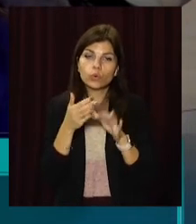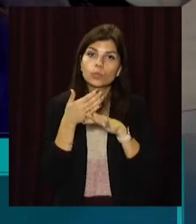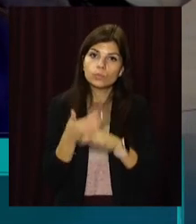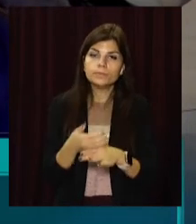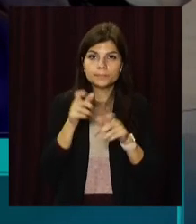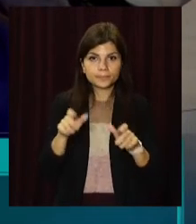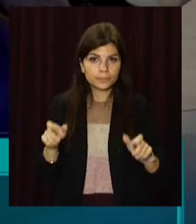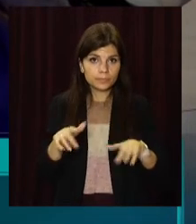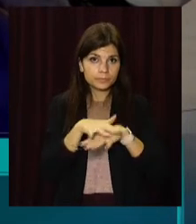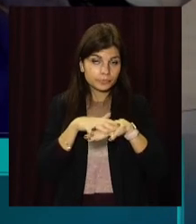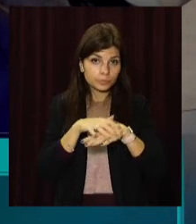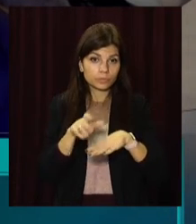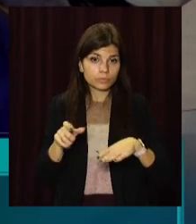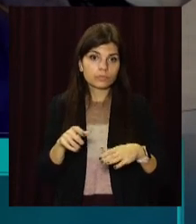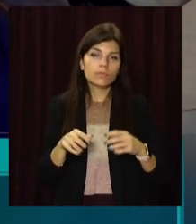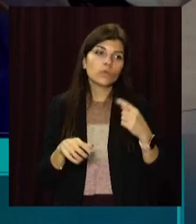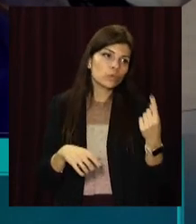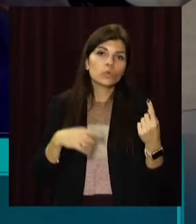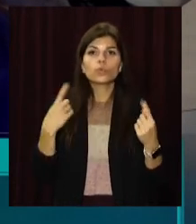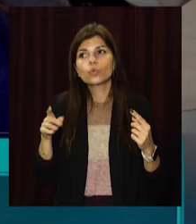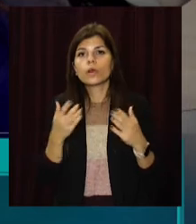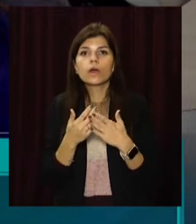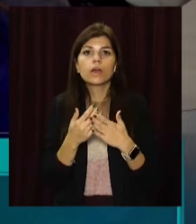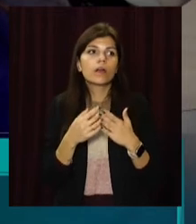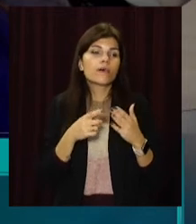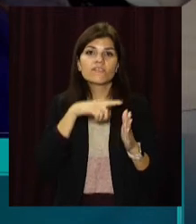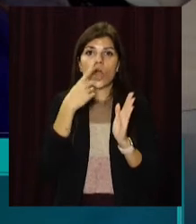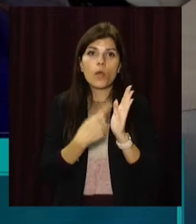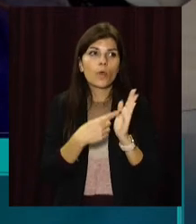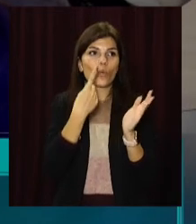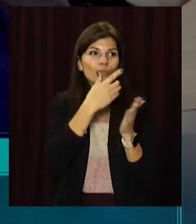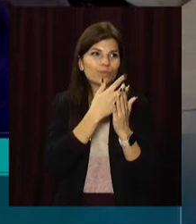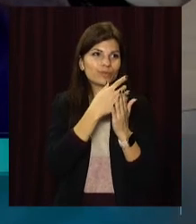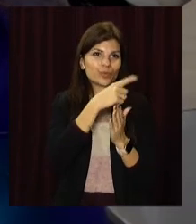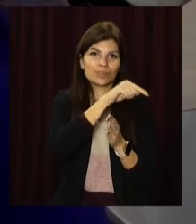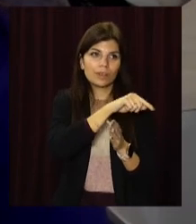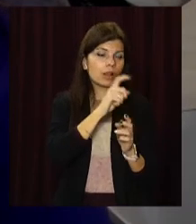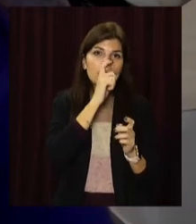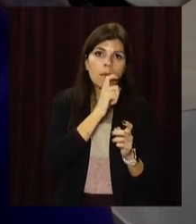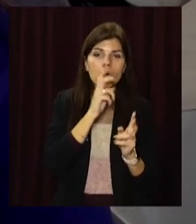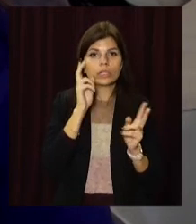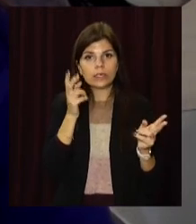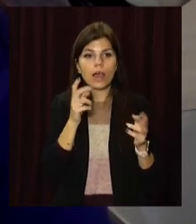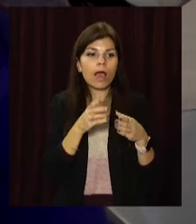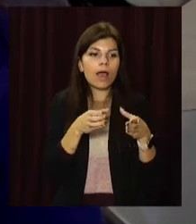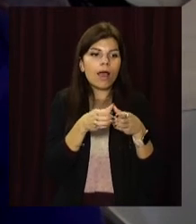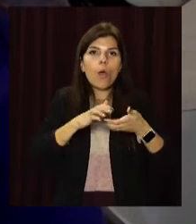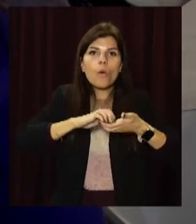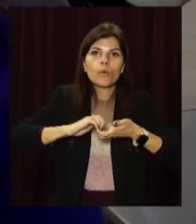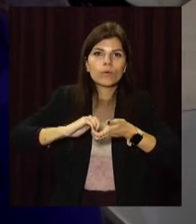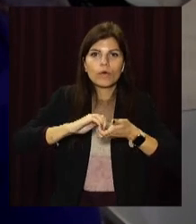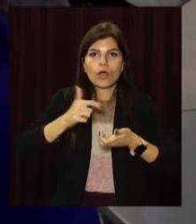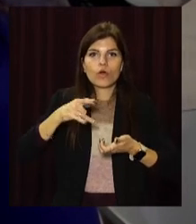допомога громади одна іншій, якщо виникають якісь питання, так, то всі відкриті, всі телефонують, діляться